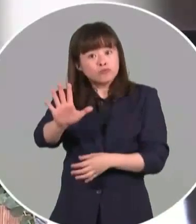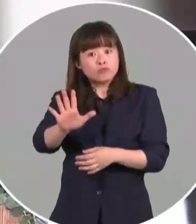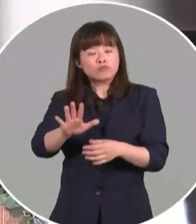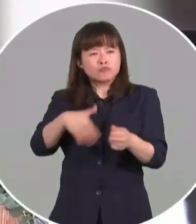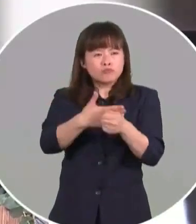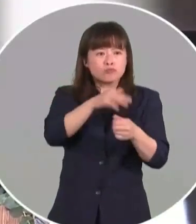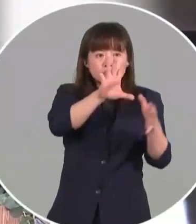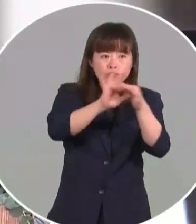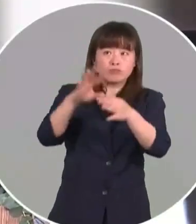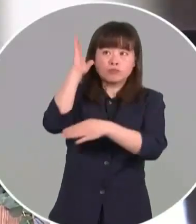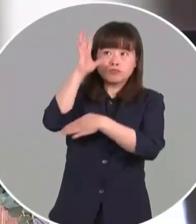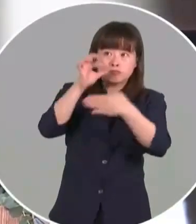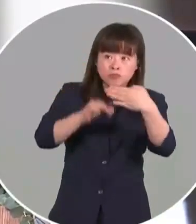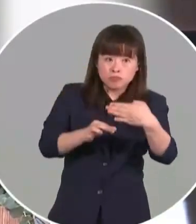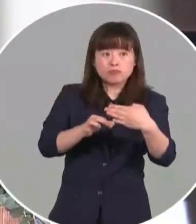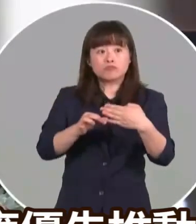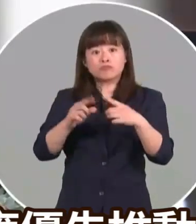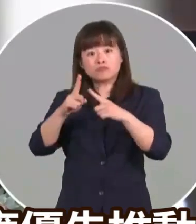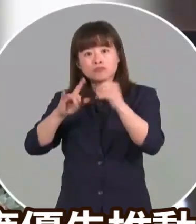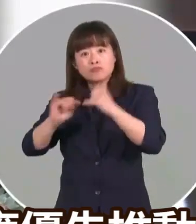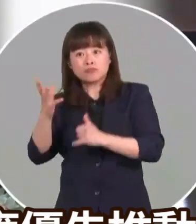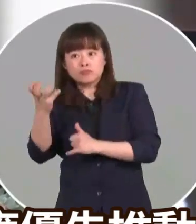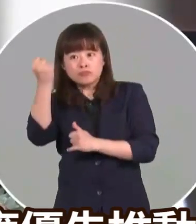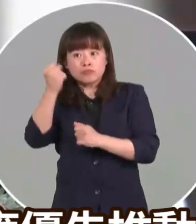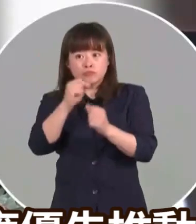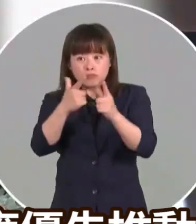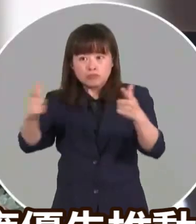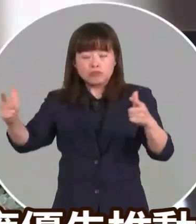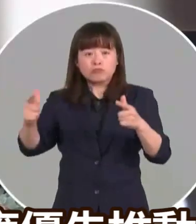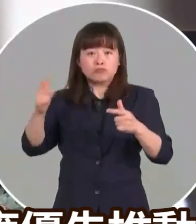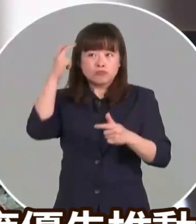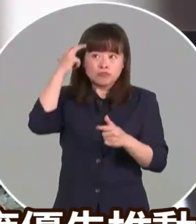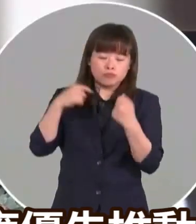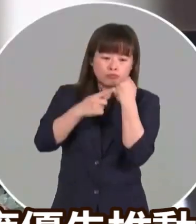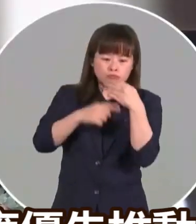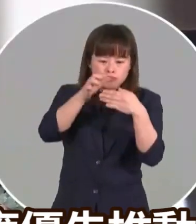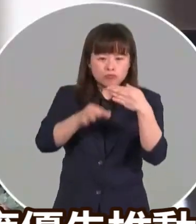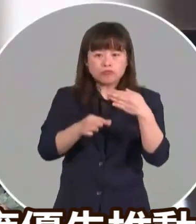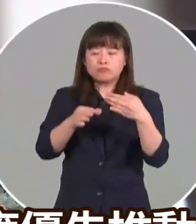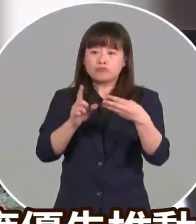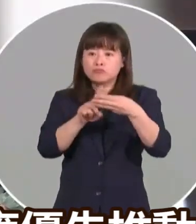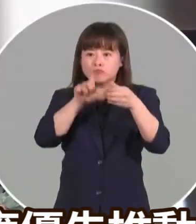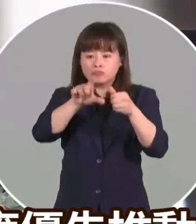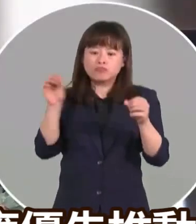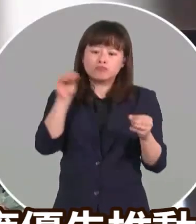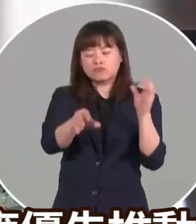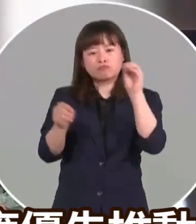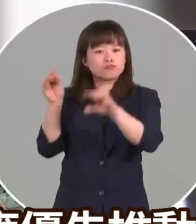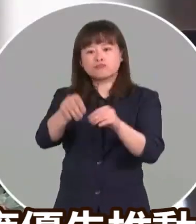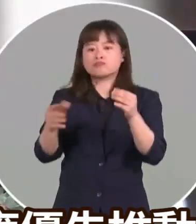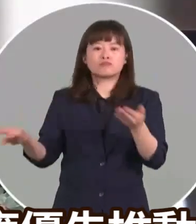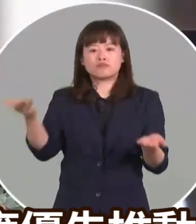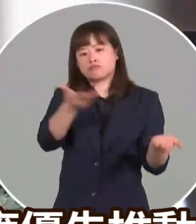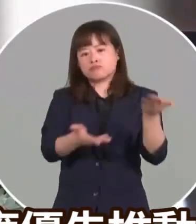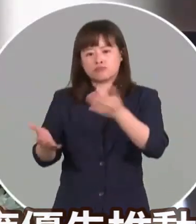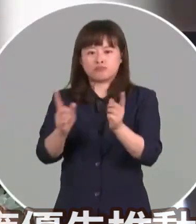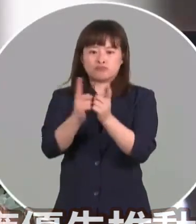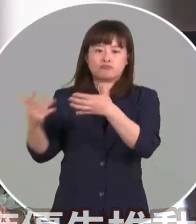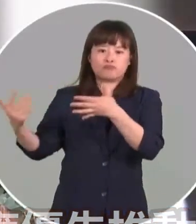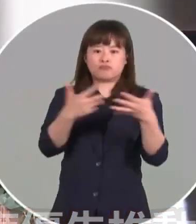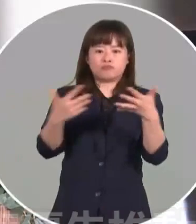攸关政府制度以及人民权利的各项宪政体制改革议题能够被充分对